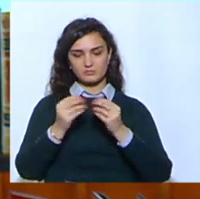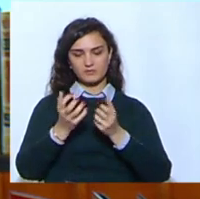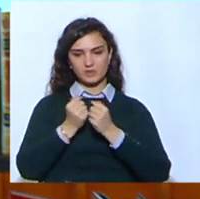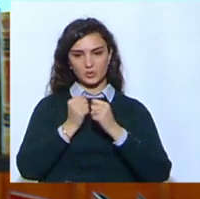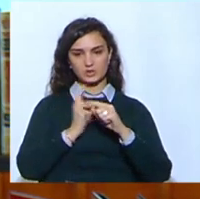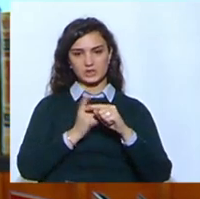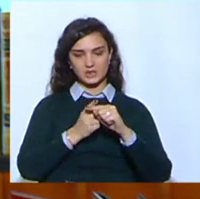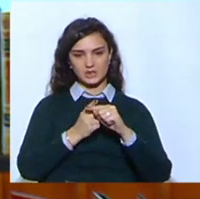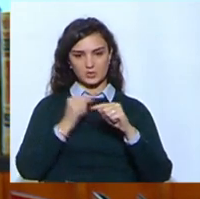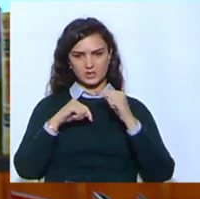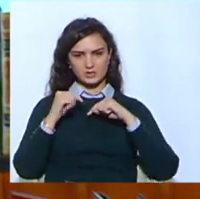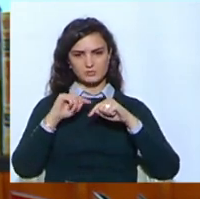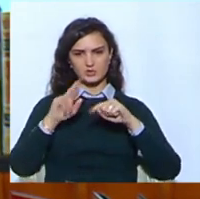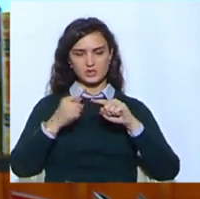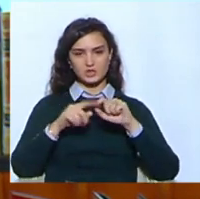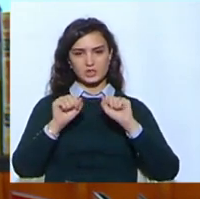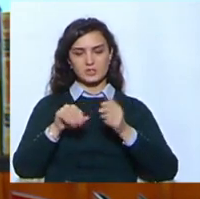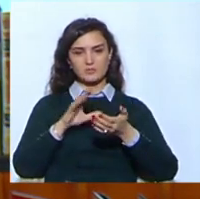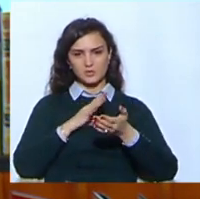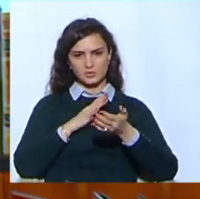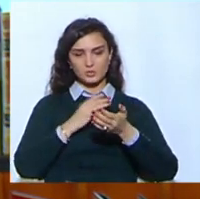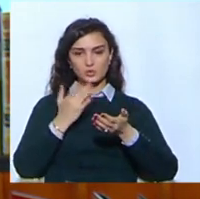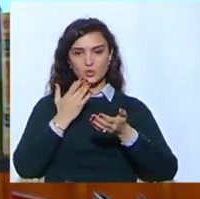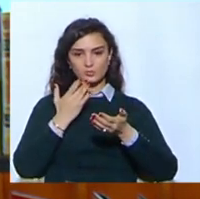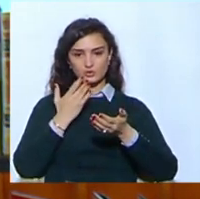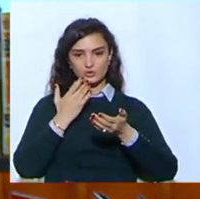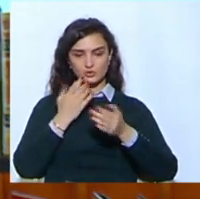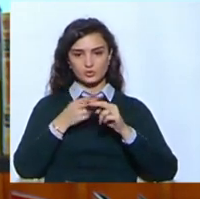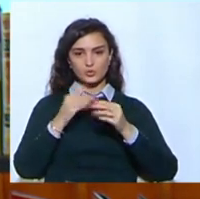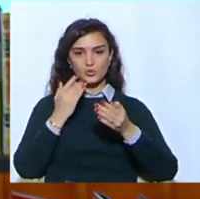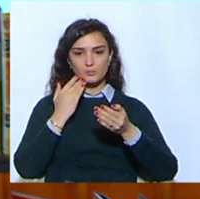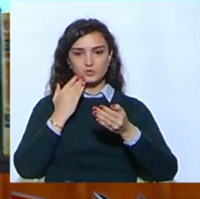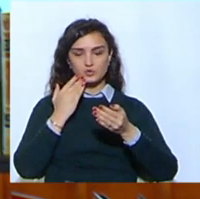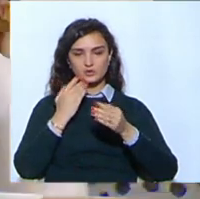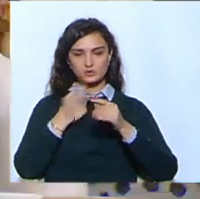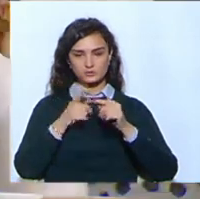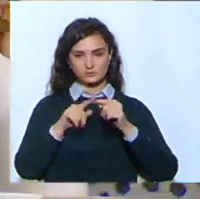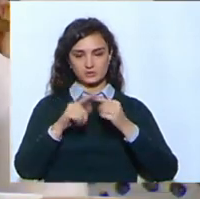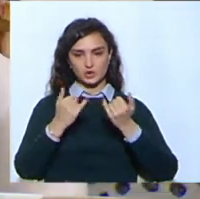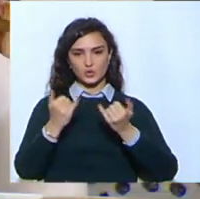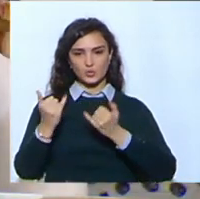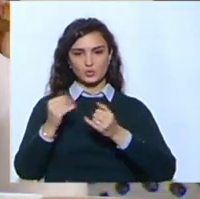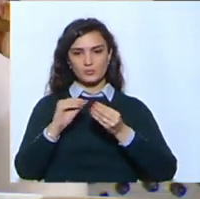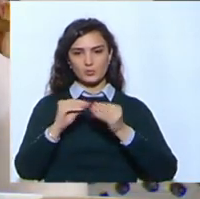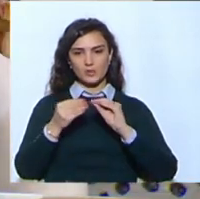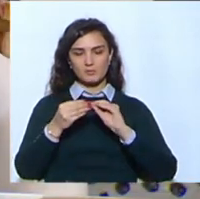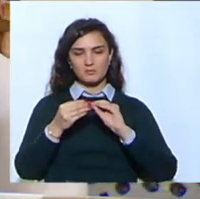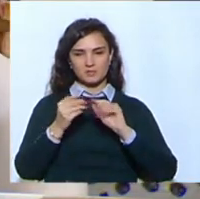შევითვისოთ რკინა და ეს შეიძლება იყოს კომში, რომელიც სეზონური